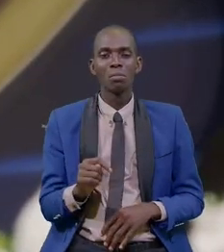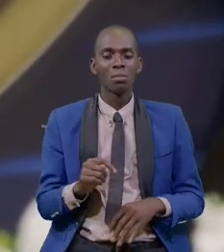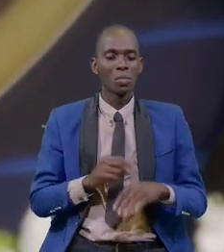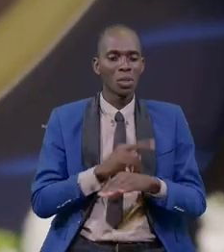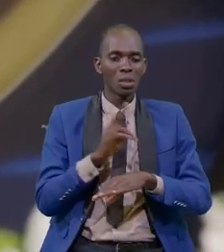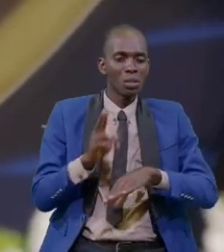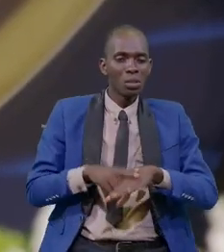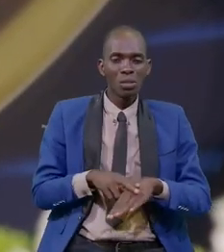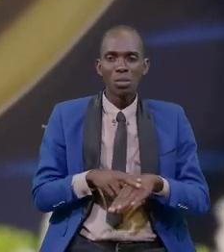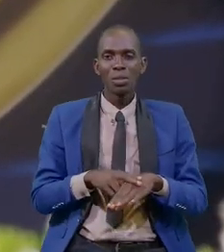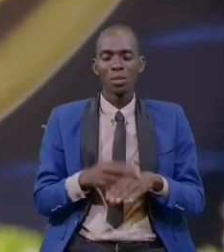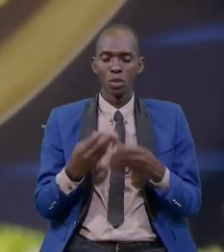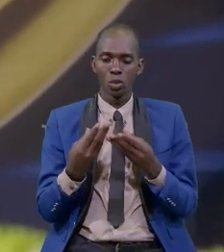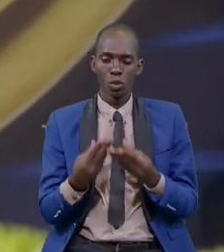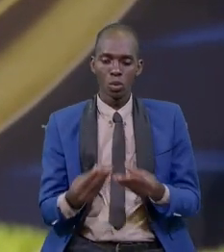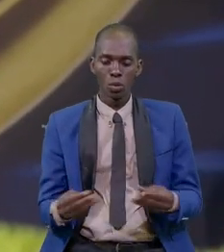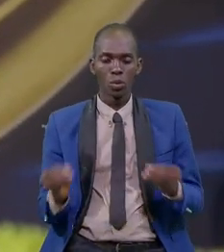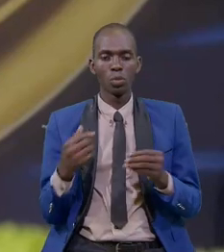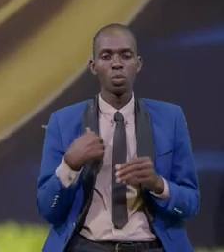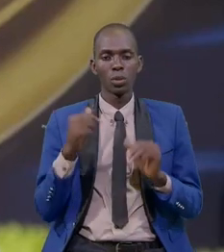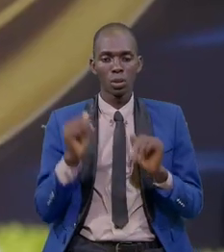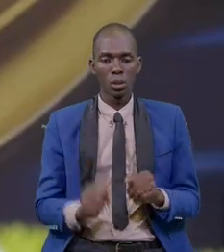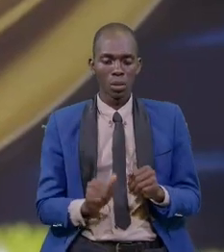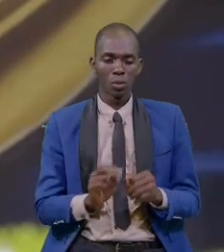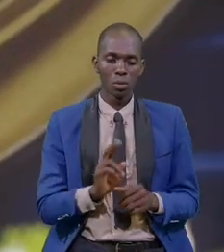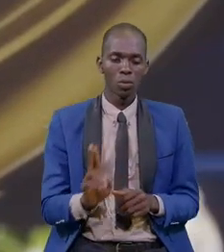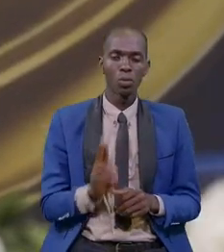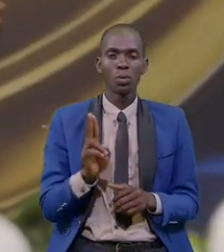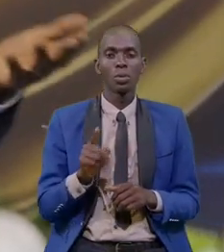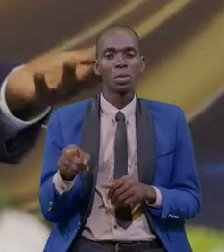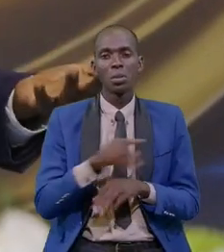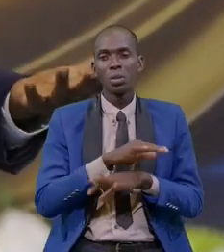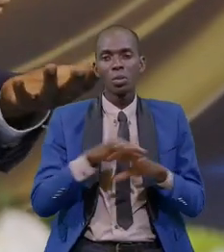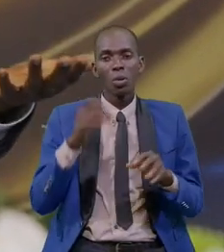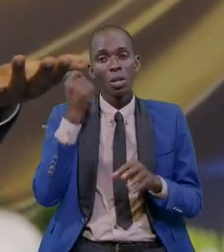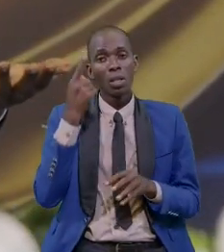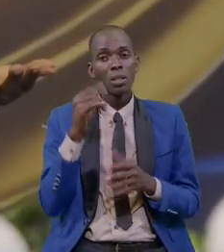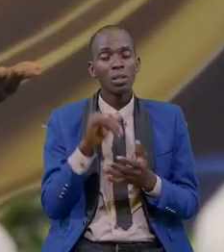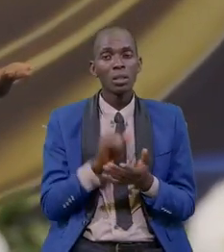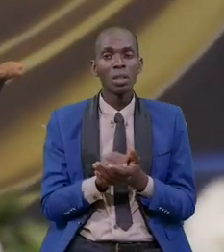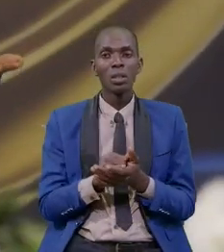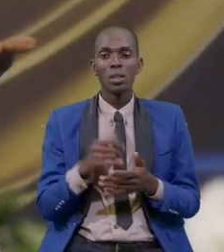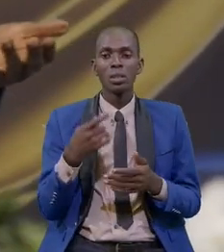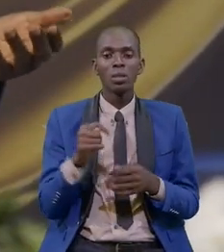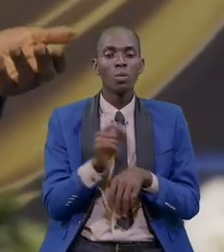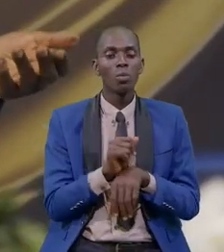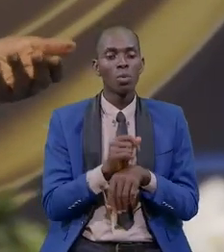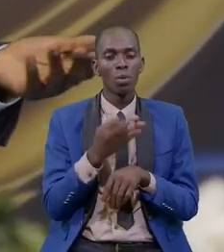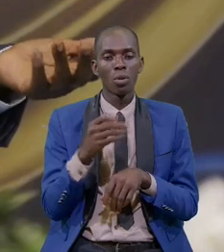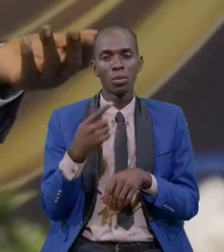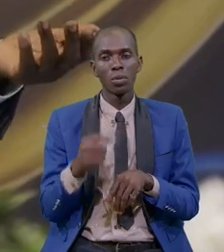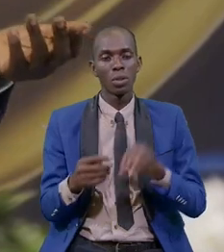les remèdes naturels qu'on peut appliquer. Ils ne comprennent pas les endroits où l'huile peut